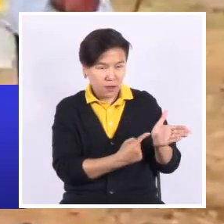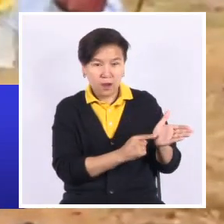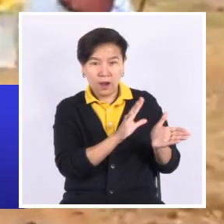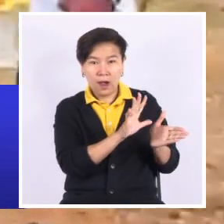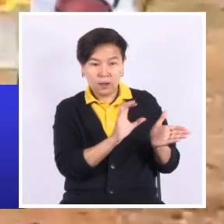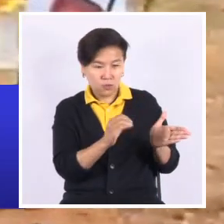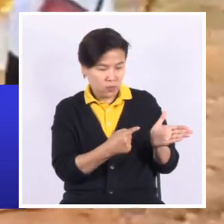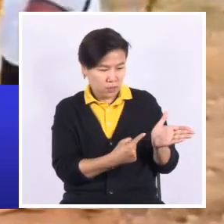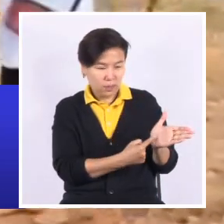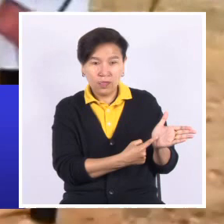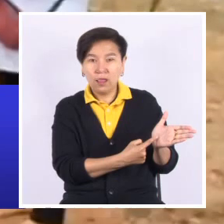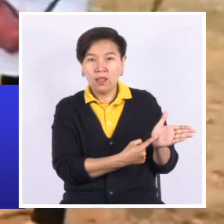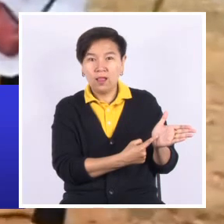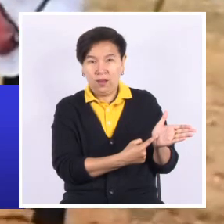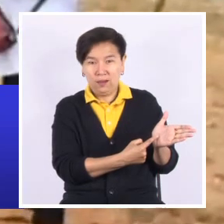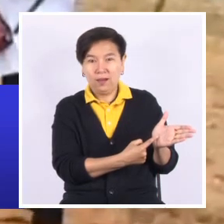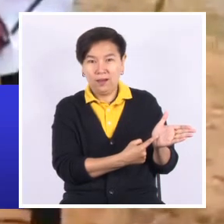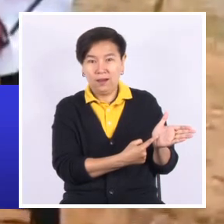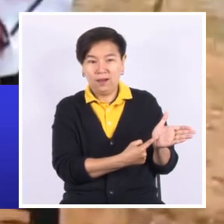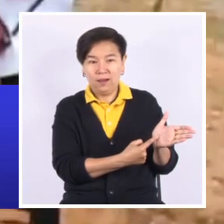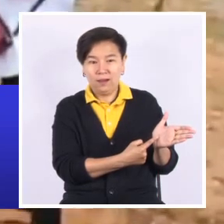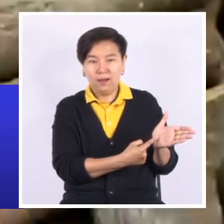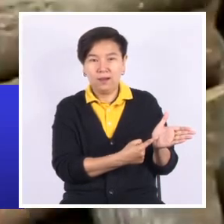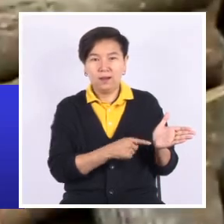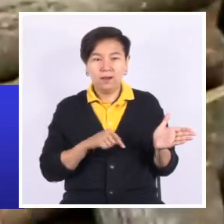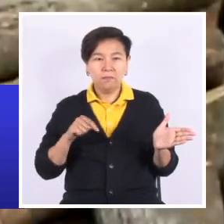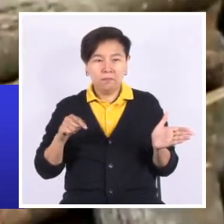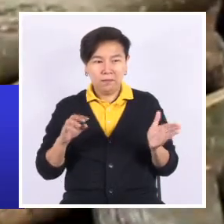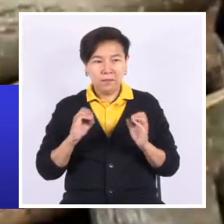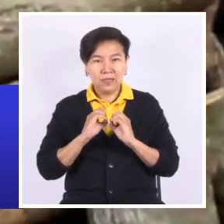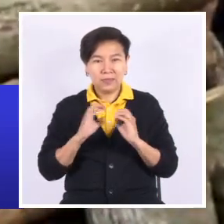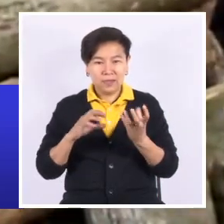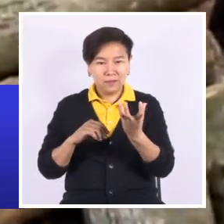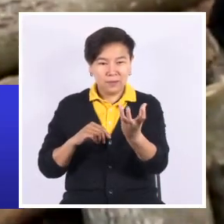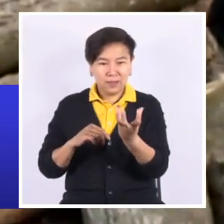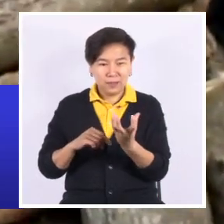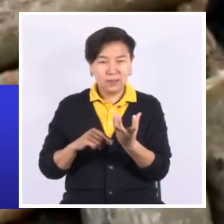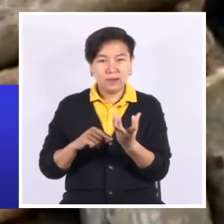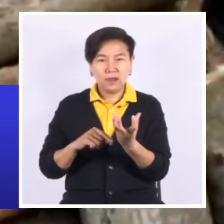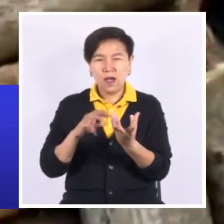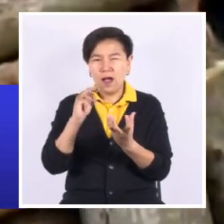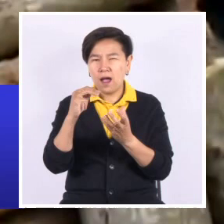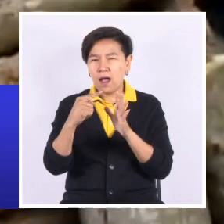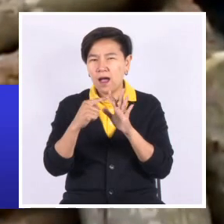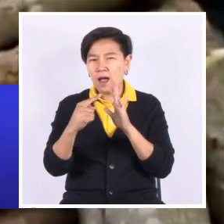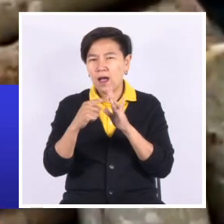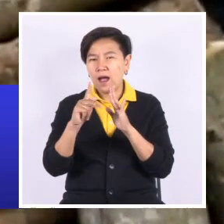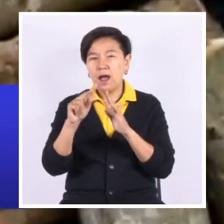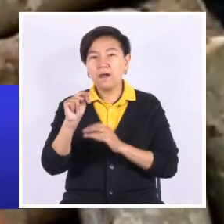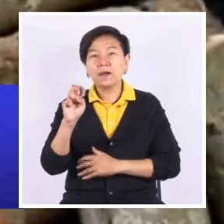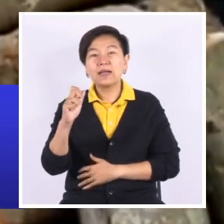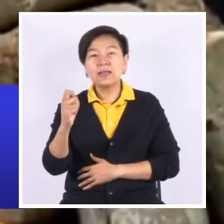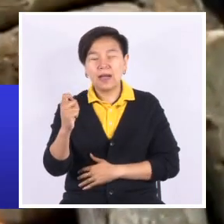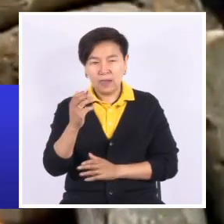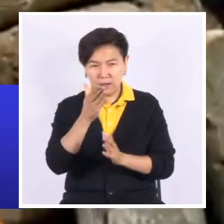พเลยนะ แล้วมะเขือล่ะพี่แปะ มะเขือเนี่ยเขาไปผ่าครึ่งมันก็มีเลขเหมือน0550เหมือนกันลองดูน ะ